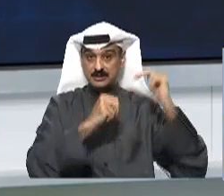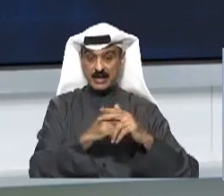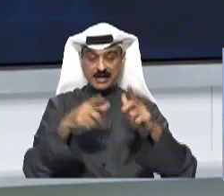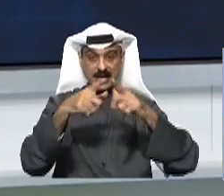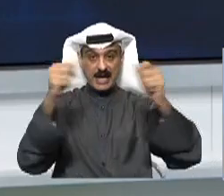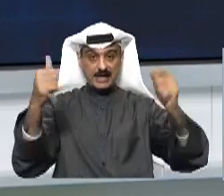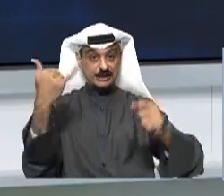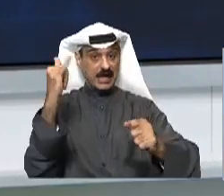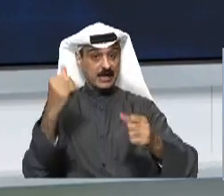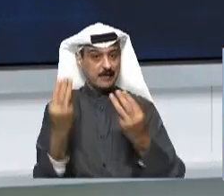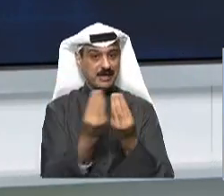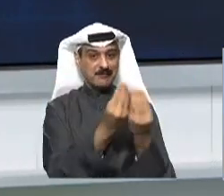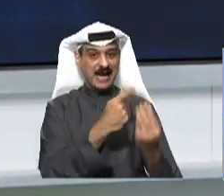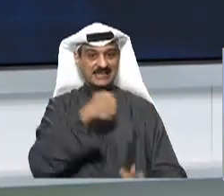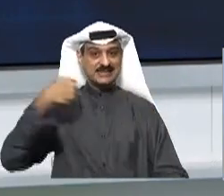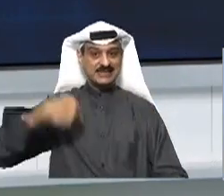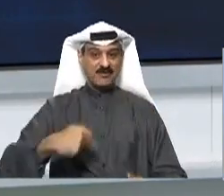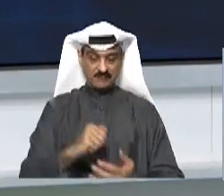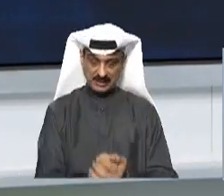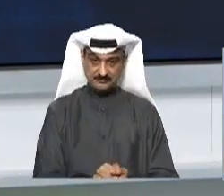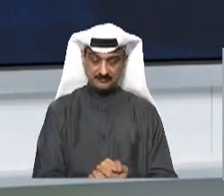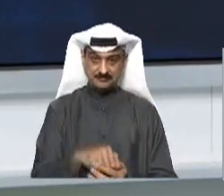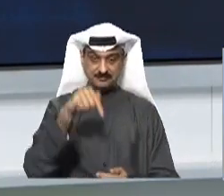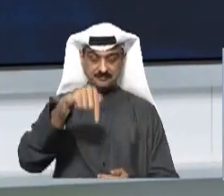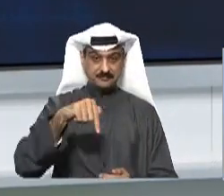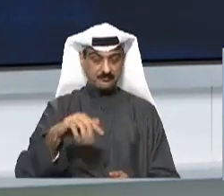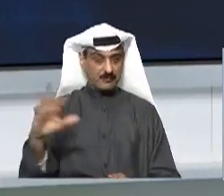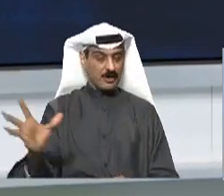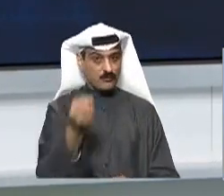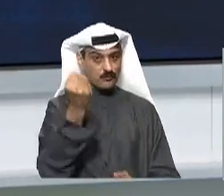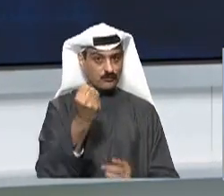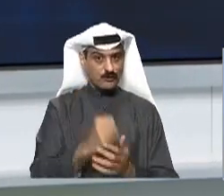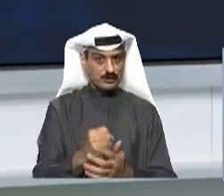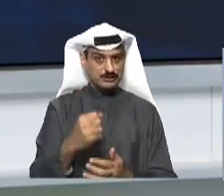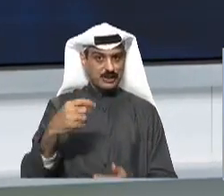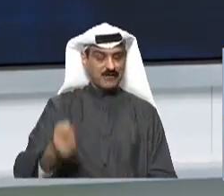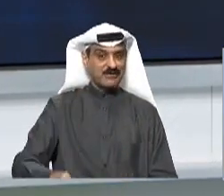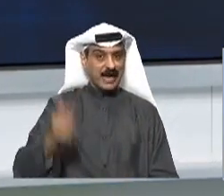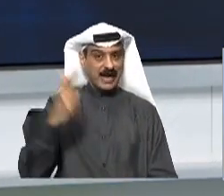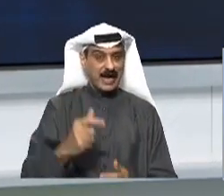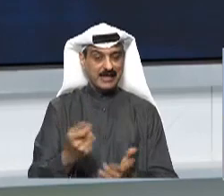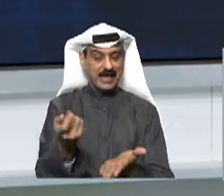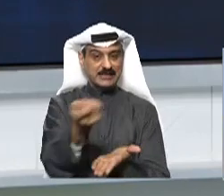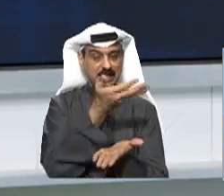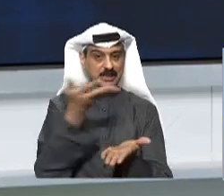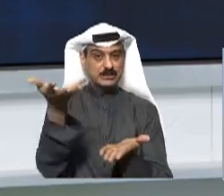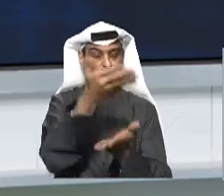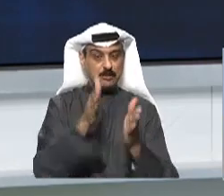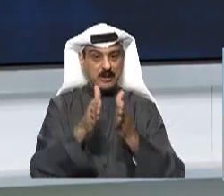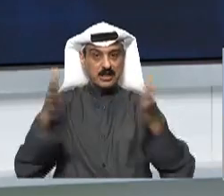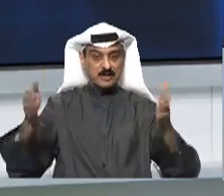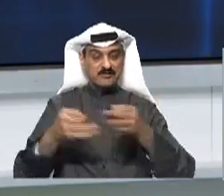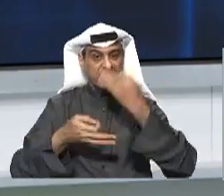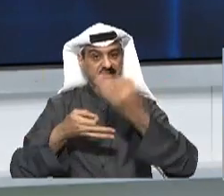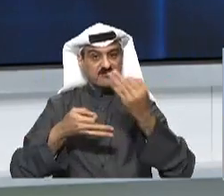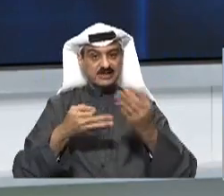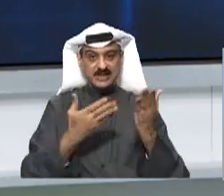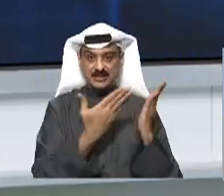والعربية مع الصين، باعتبارها فرصة ذهبية لجذب المزيد من الاستثمارات العملاقة. إليكم